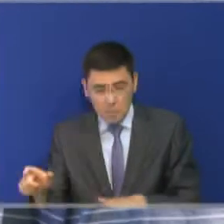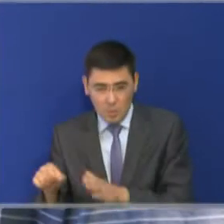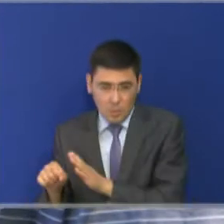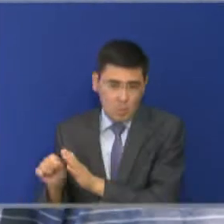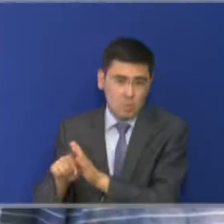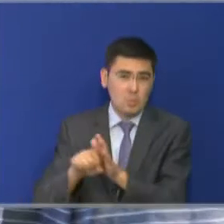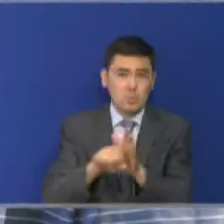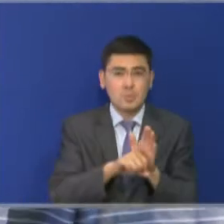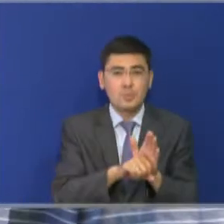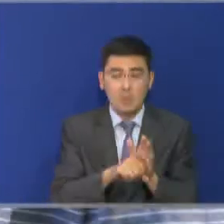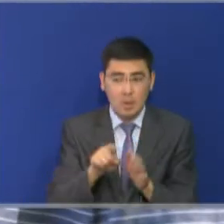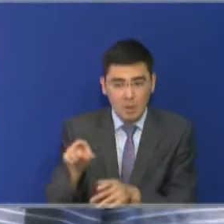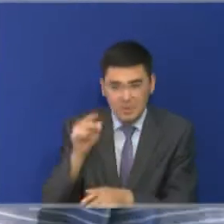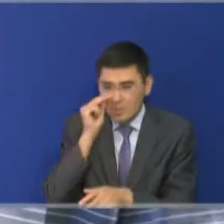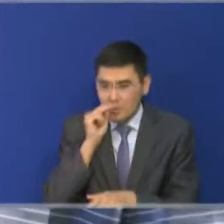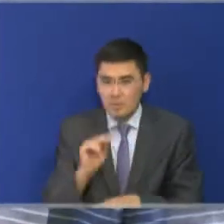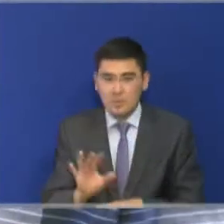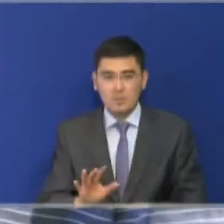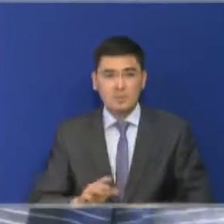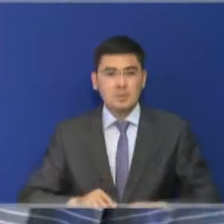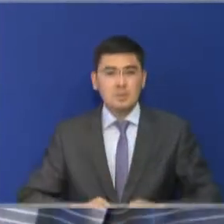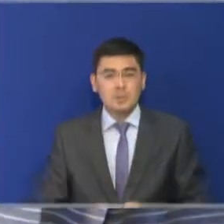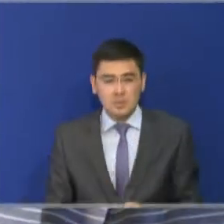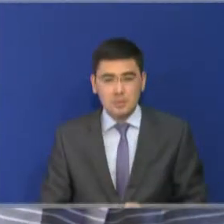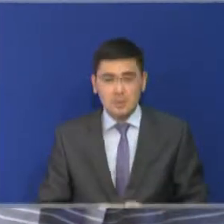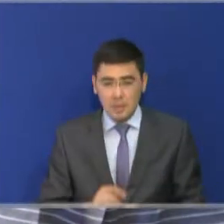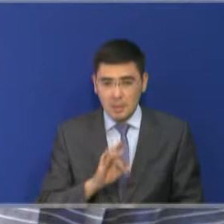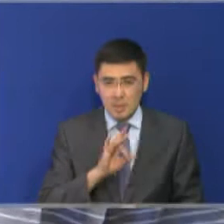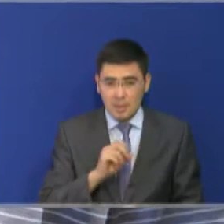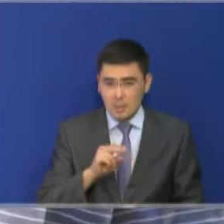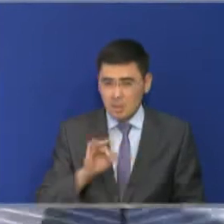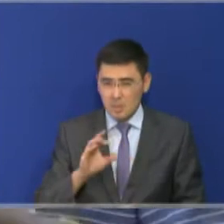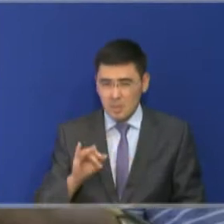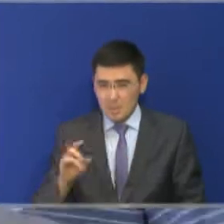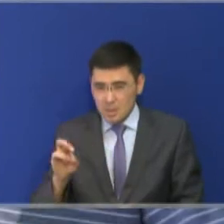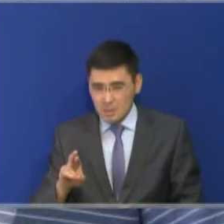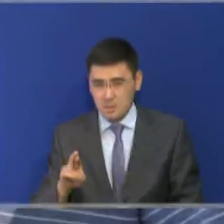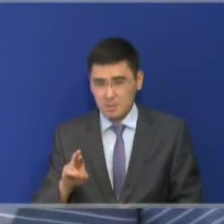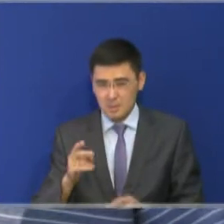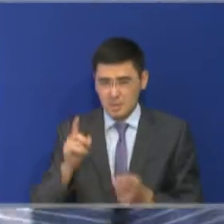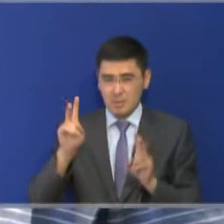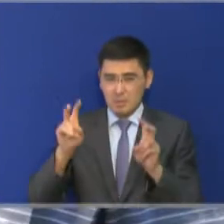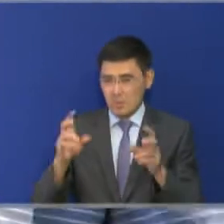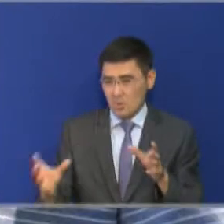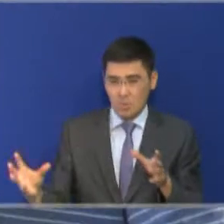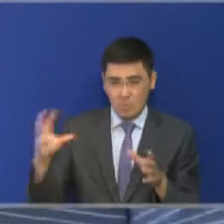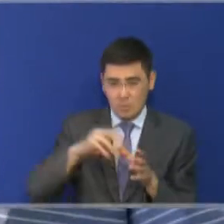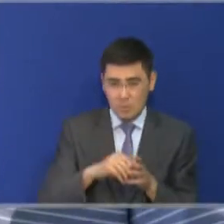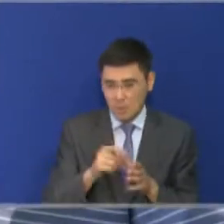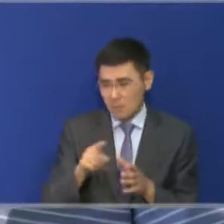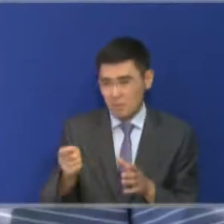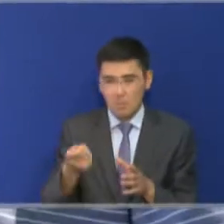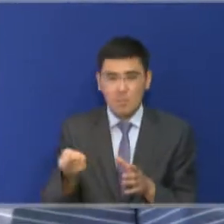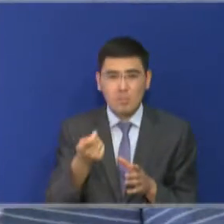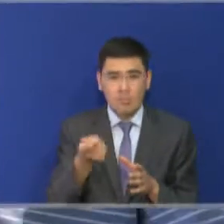адамды репрессиялаған. Міне солардың бір бөлігі ғана ақталған. Қарасақ, бәленбай категориядағы адамдар, оның ішінде қарапайым